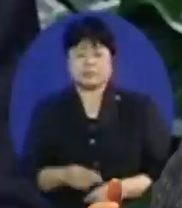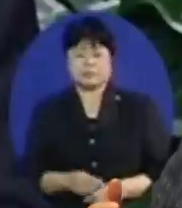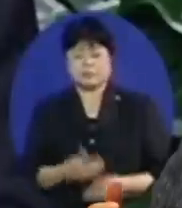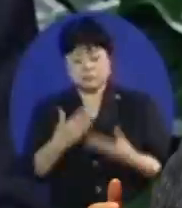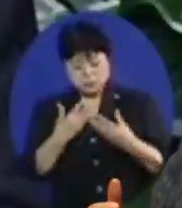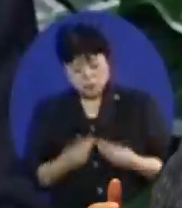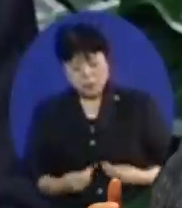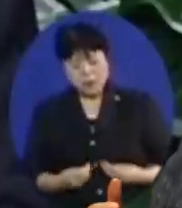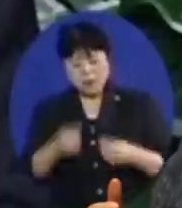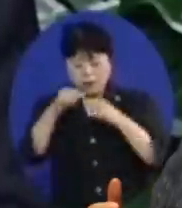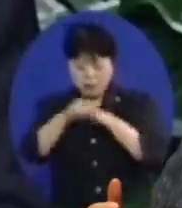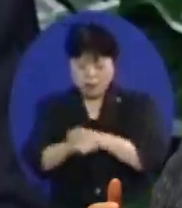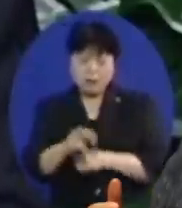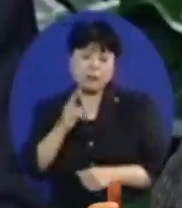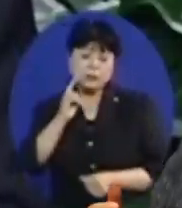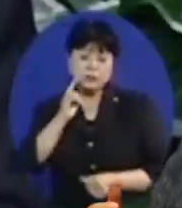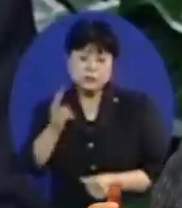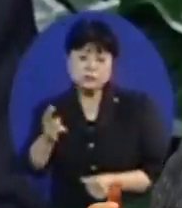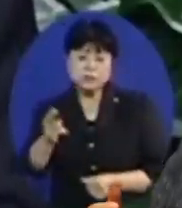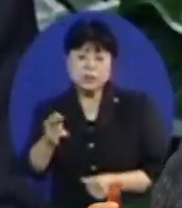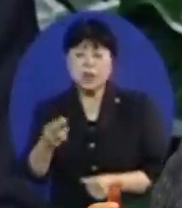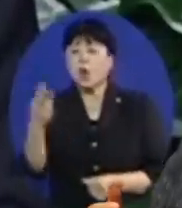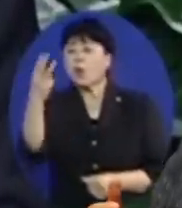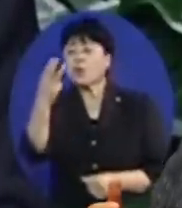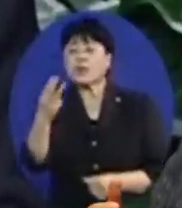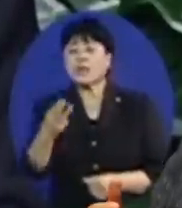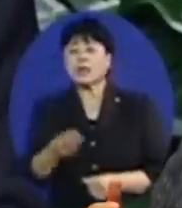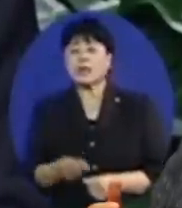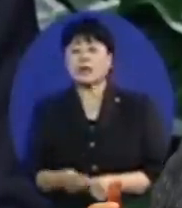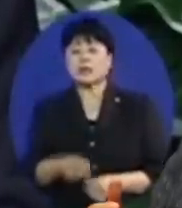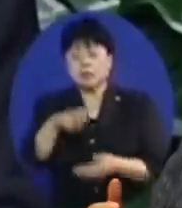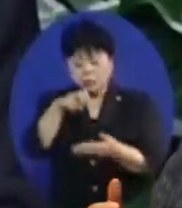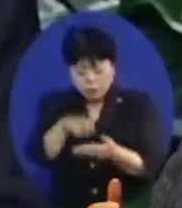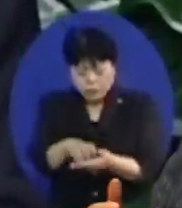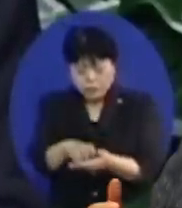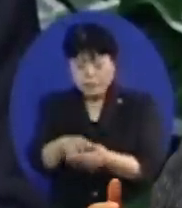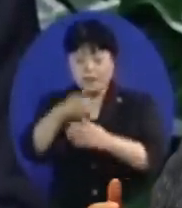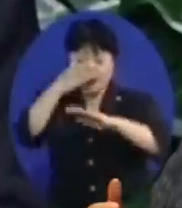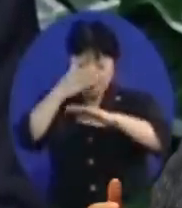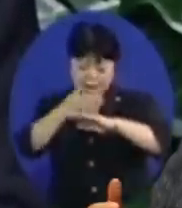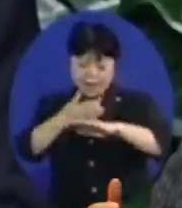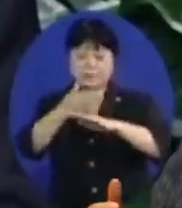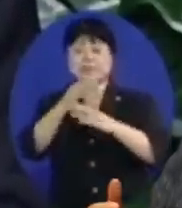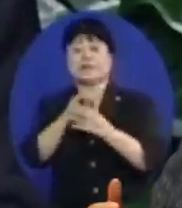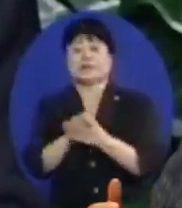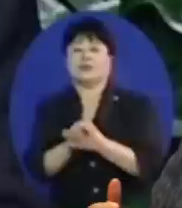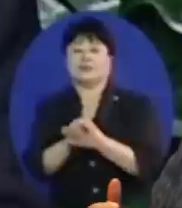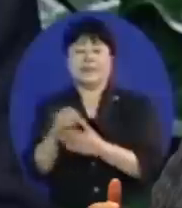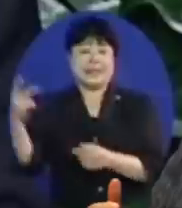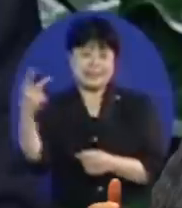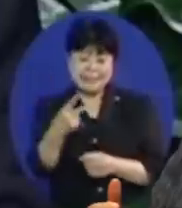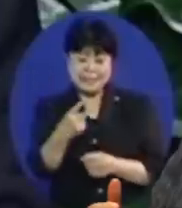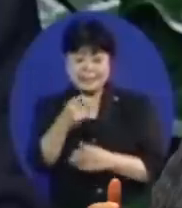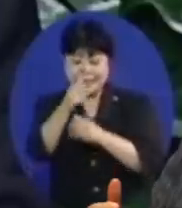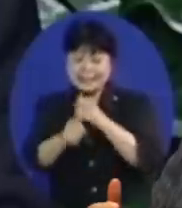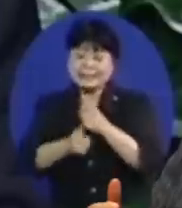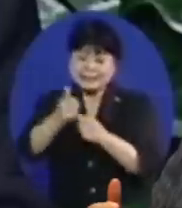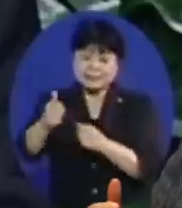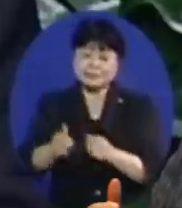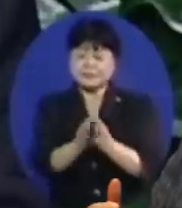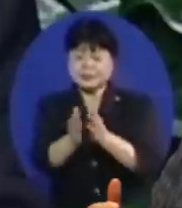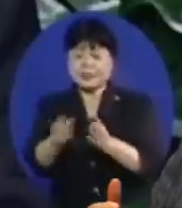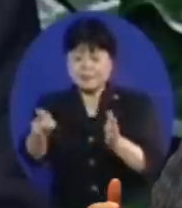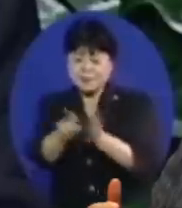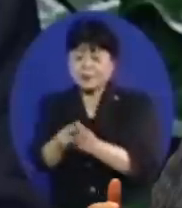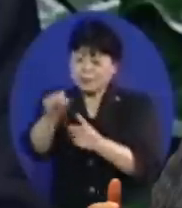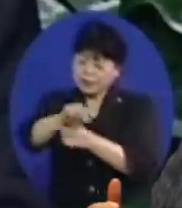절망하지 않을 수 없었습니다. 그러나 캐리는 그 잿더미 위에 무릎을 꿇고 감사 기도를 드리며 다시 하나님 시작할 수 있는